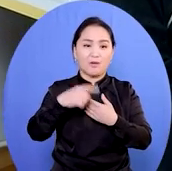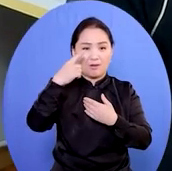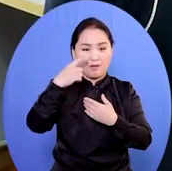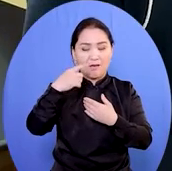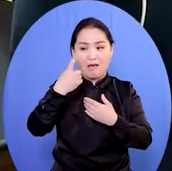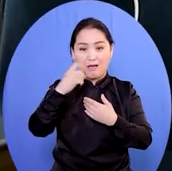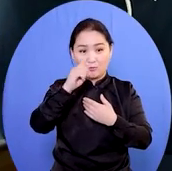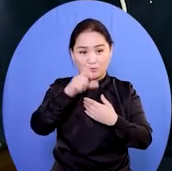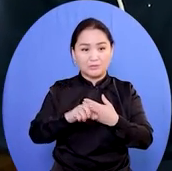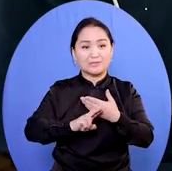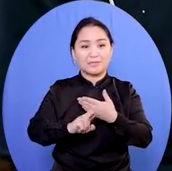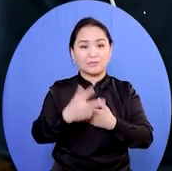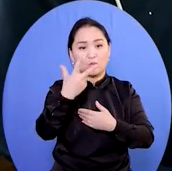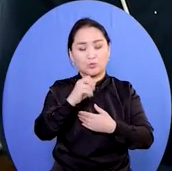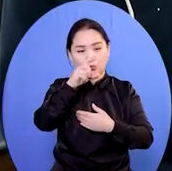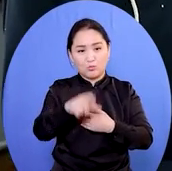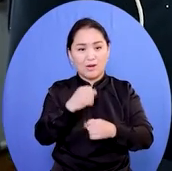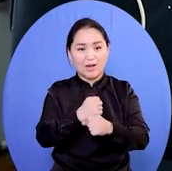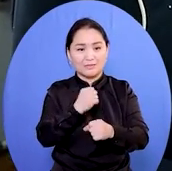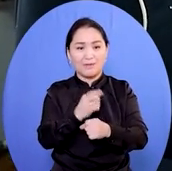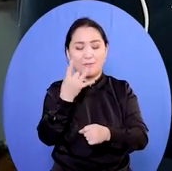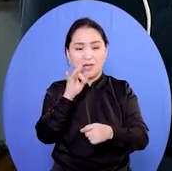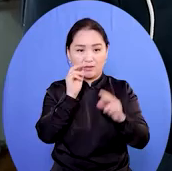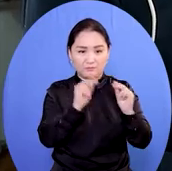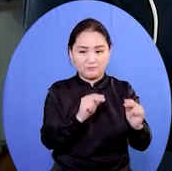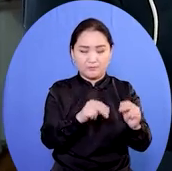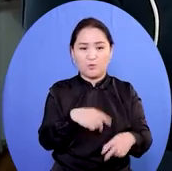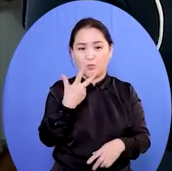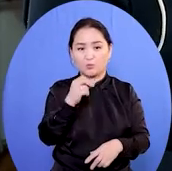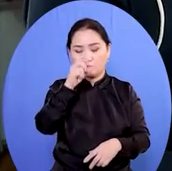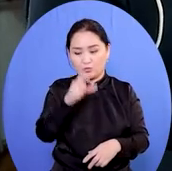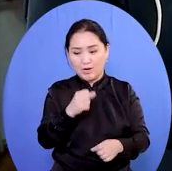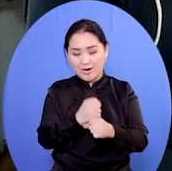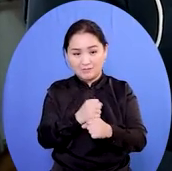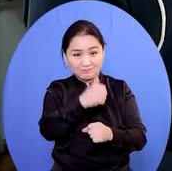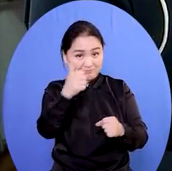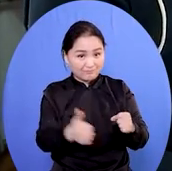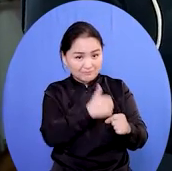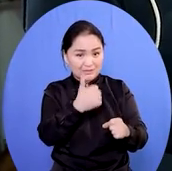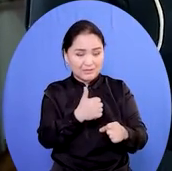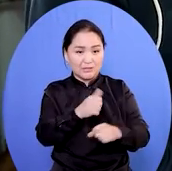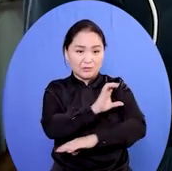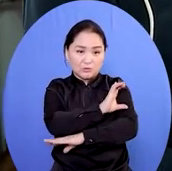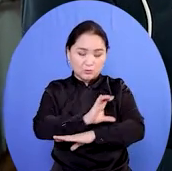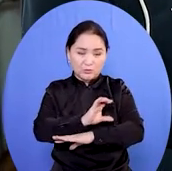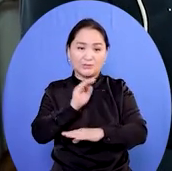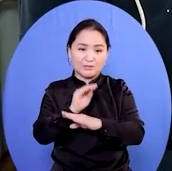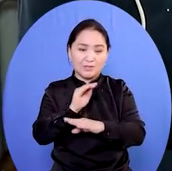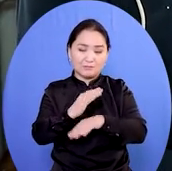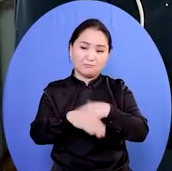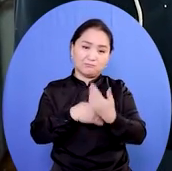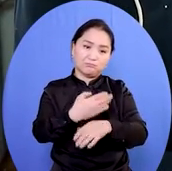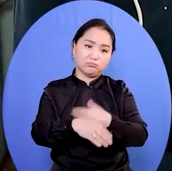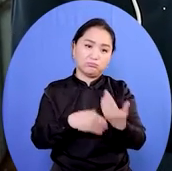10 хүнтэй байгаа. Цаашдаа 30 хүнийг ажлын байраар хангах. Мөн тэгээд цаашлаад 30 хүнийг ажлын байраар хангаад цаашдаа мөн сургалтуудаараа сүмдээ олох хүмүүс